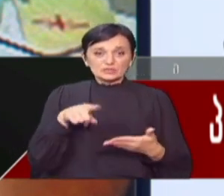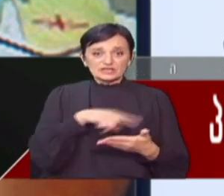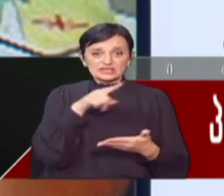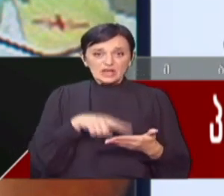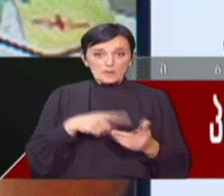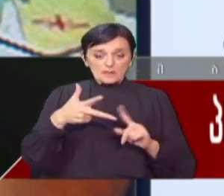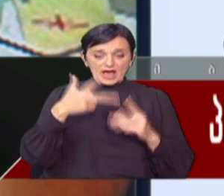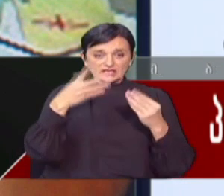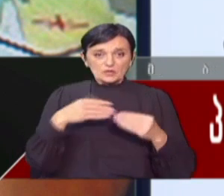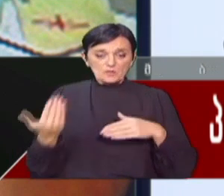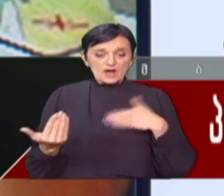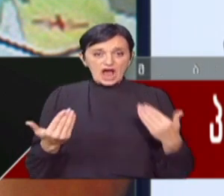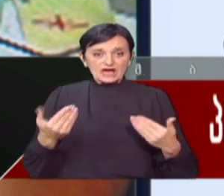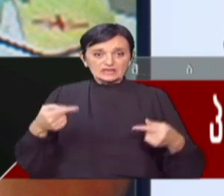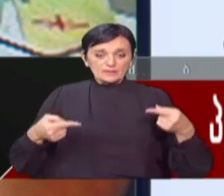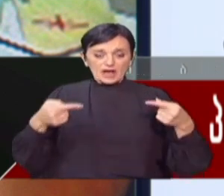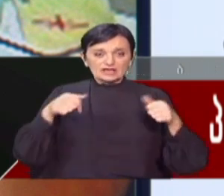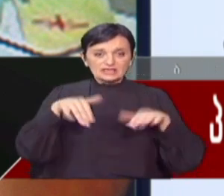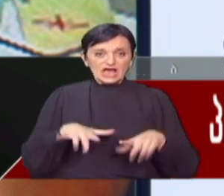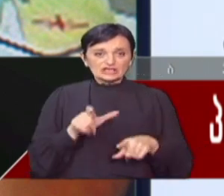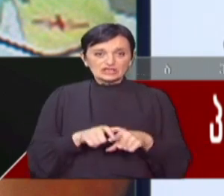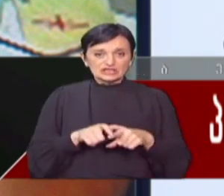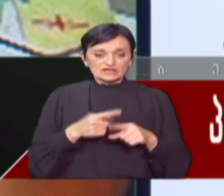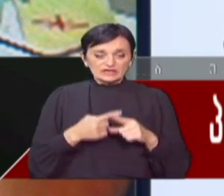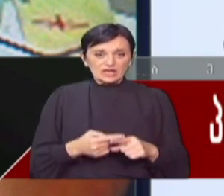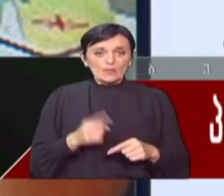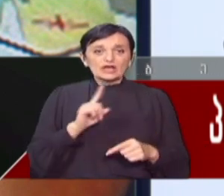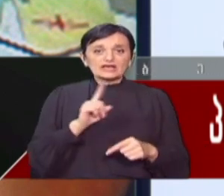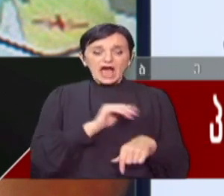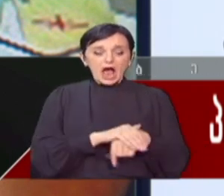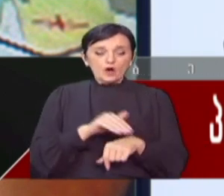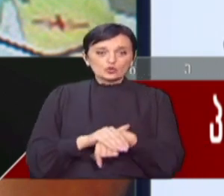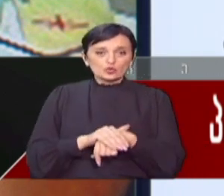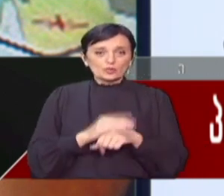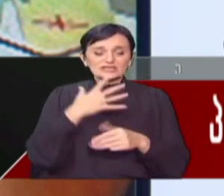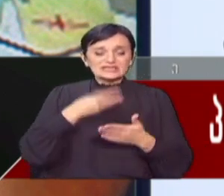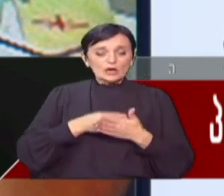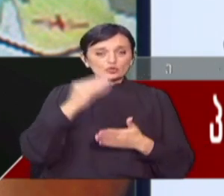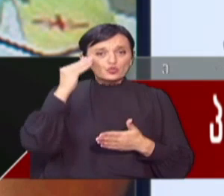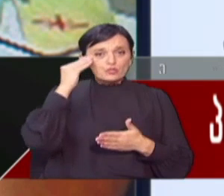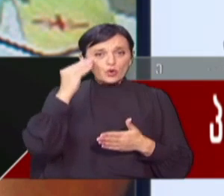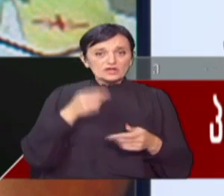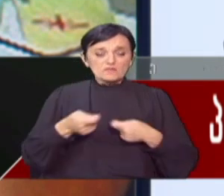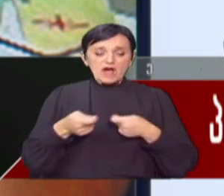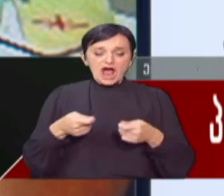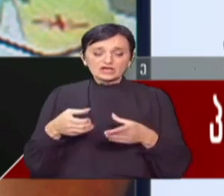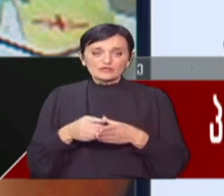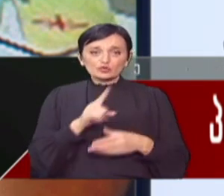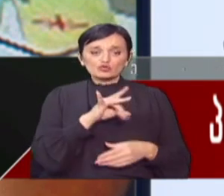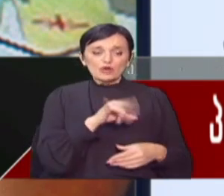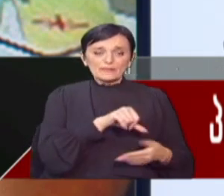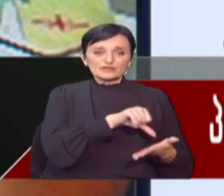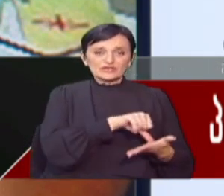mesame dghe kharita shoris paekrobas da dasknits sitqvebs daetba. Ra argumentebit gaamqares sakutari poziției martorii gundis da